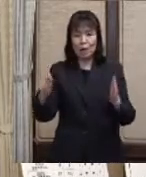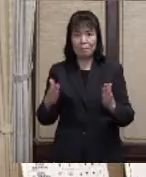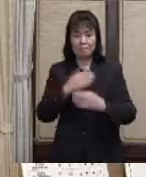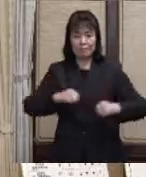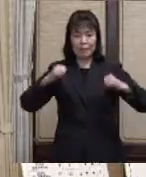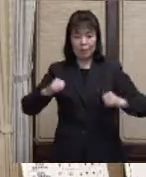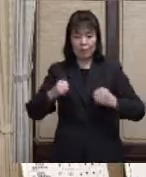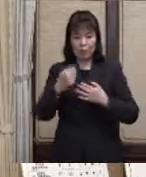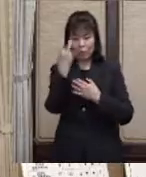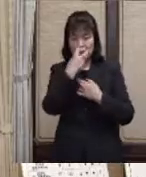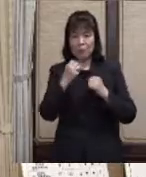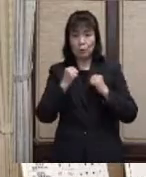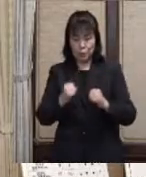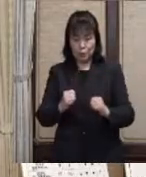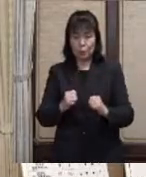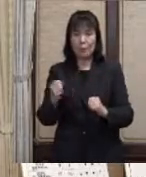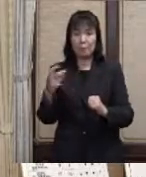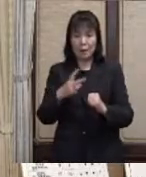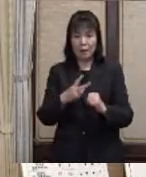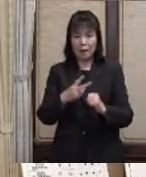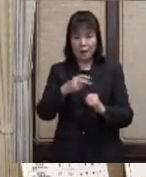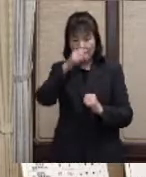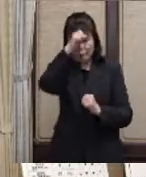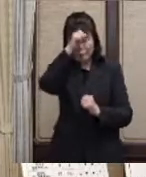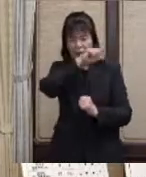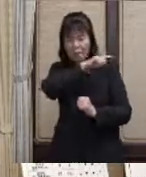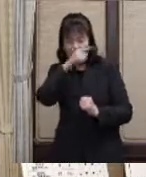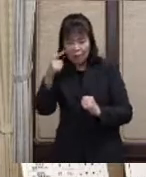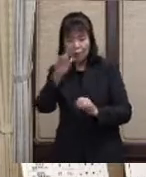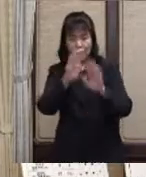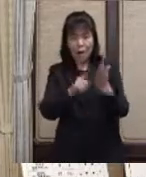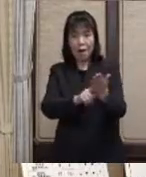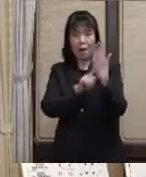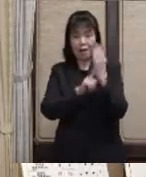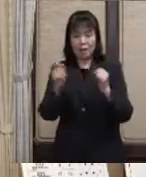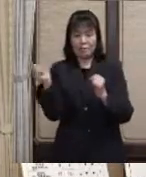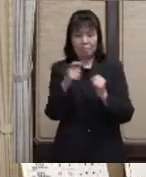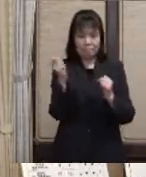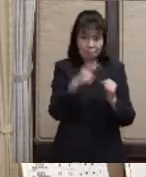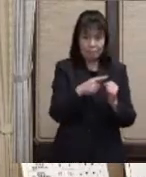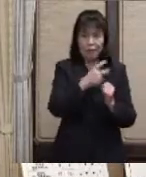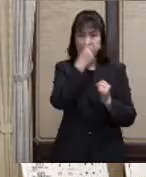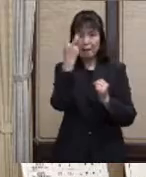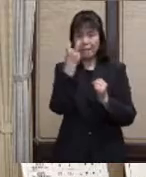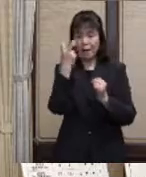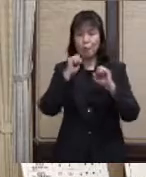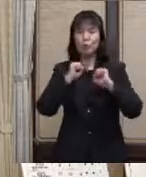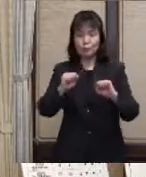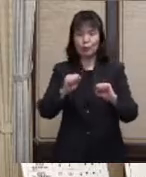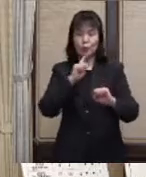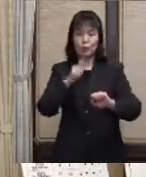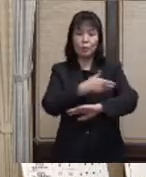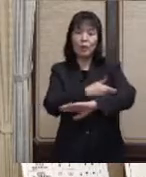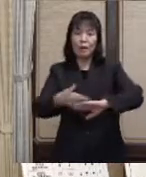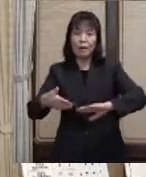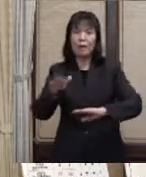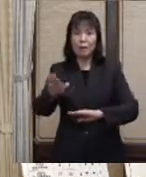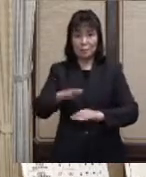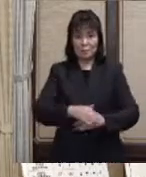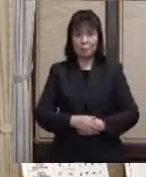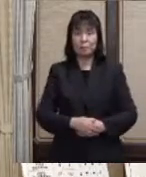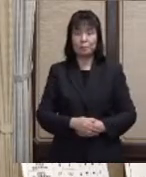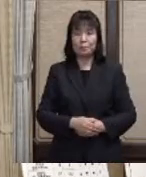をしっかり行っていき、症状等現れた場合は速やかに PCR 検査を実施する段取りとしています。